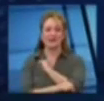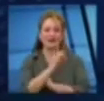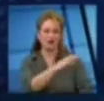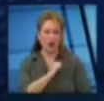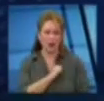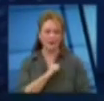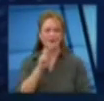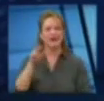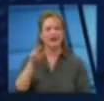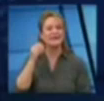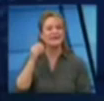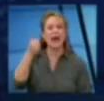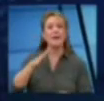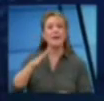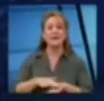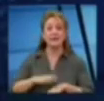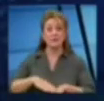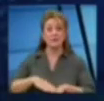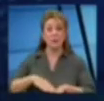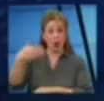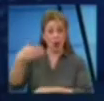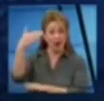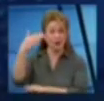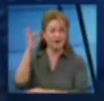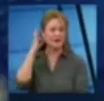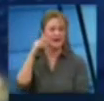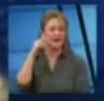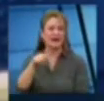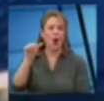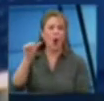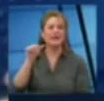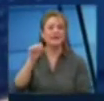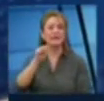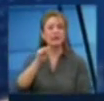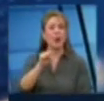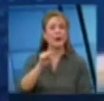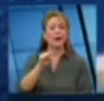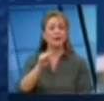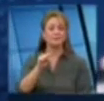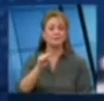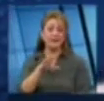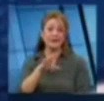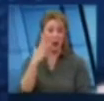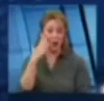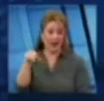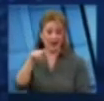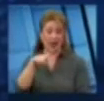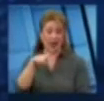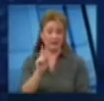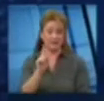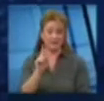שרה למשימות לאומיות, זו השרה אורית מלכה סטרוק. היא לא כל כך מוכרת לציבור, אבל אתה